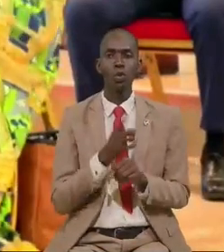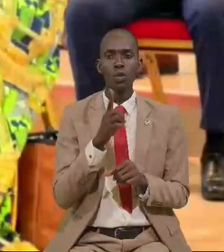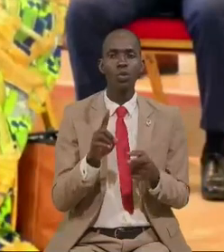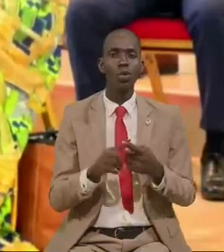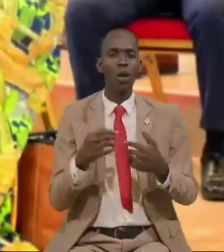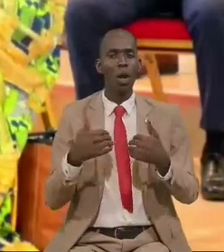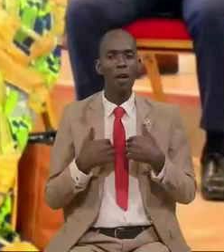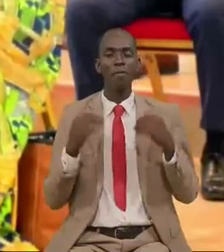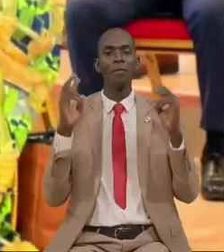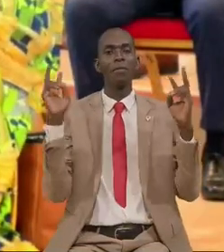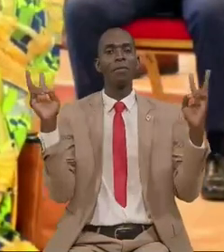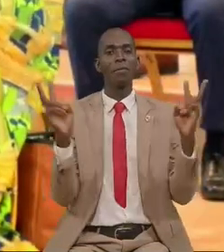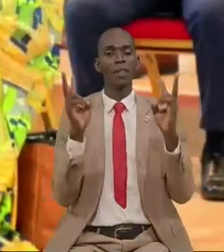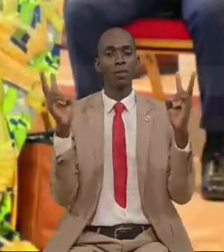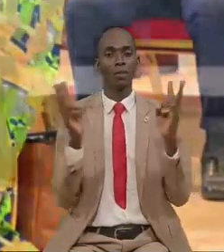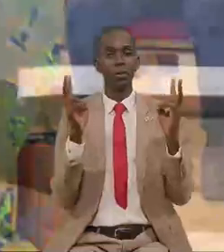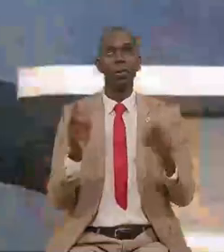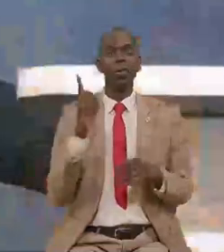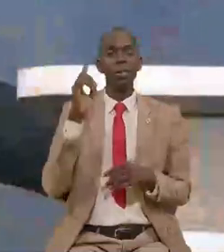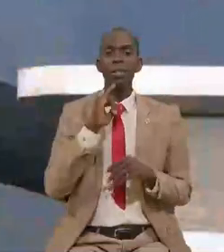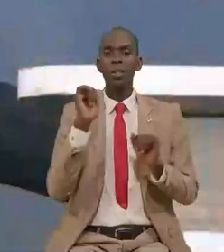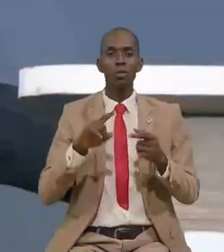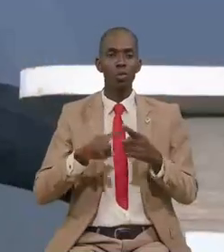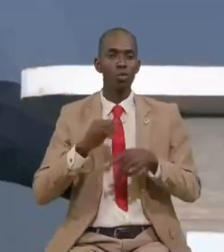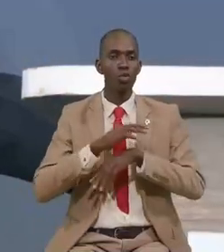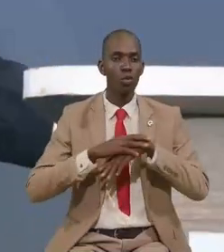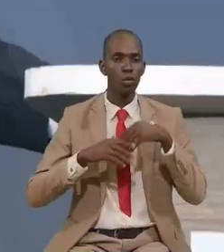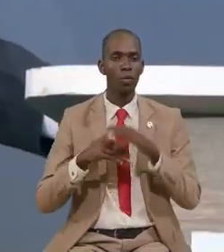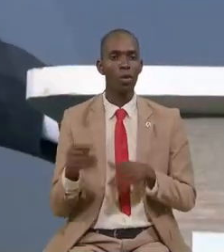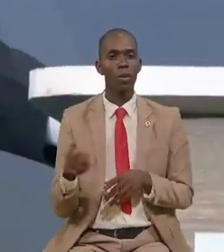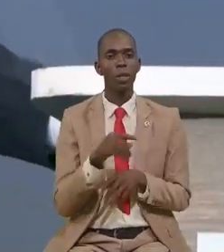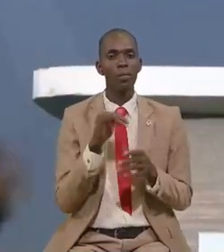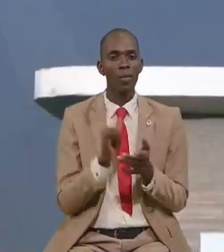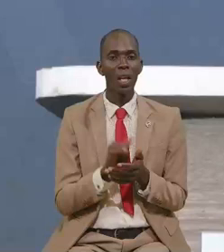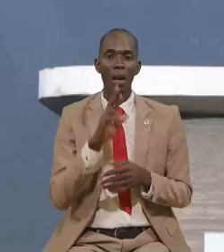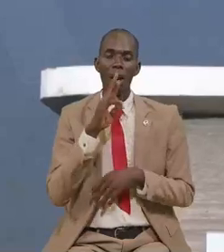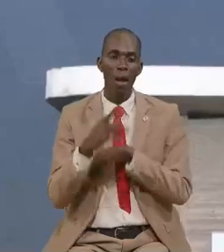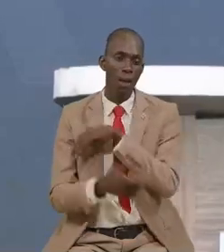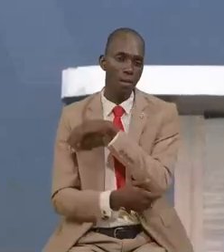la victoire. Il est capable de secourir ceux qui sont tentés.